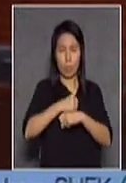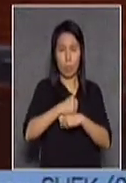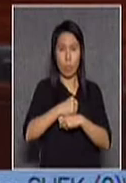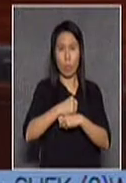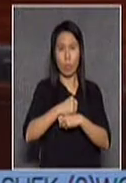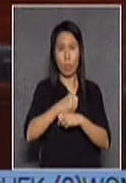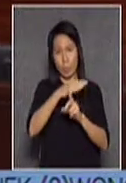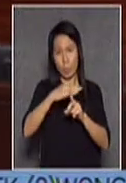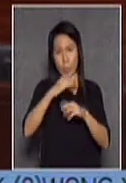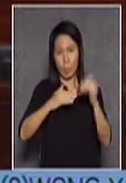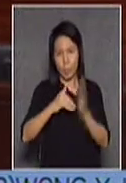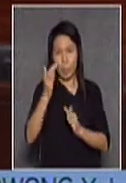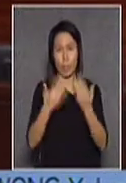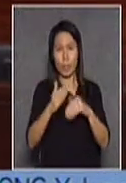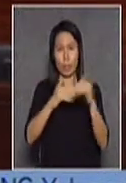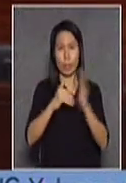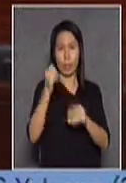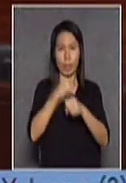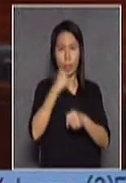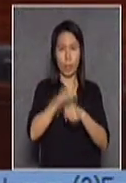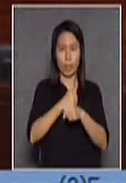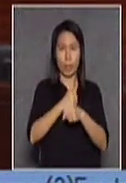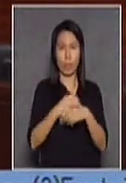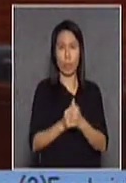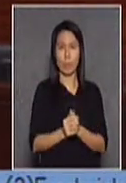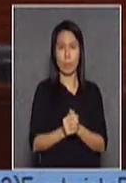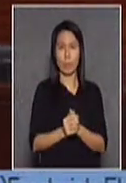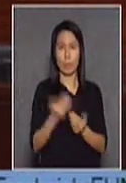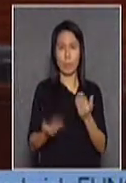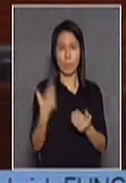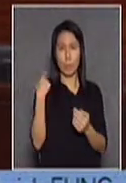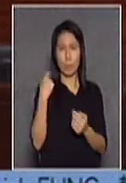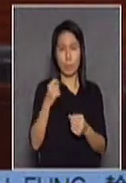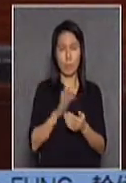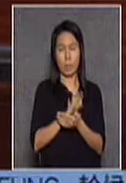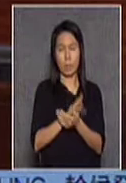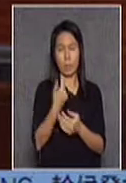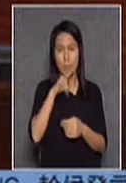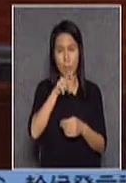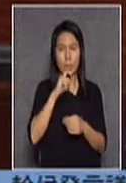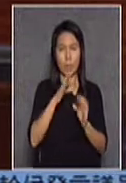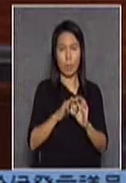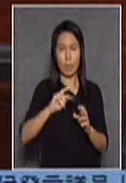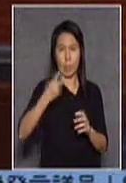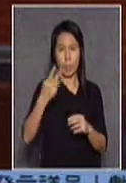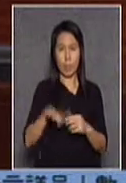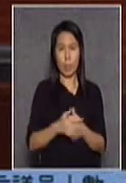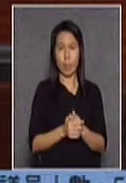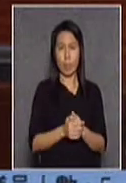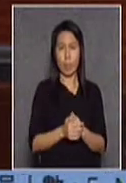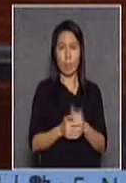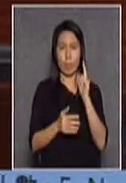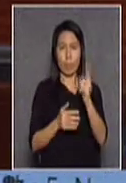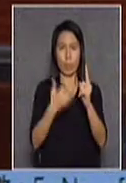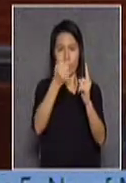技術或者係技術性嘅勞工嘅工作。但係最近呢幾年咧，我哋睇到出現一個大嘅變數咧，就係150個